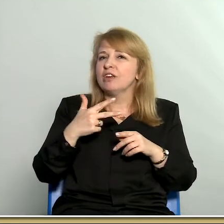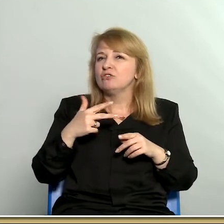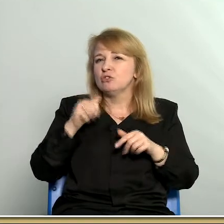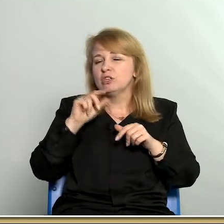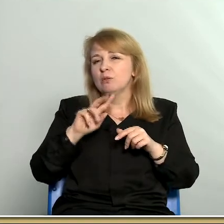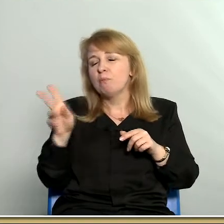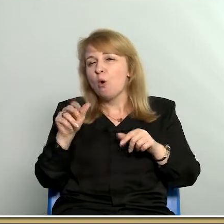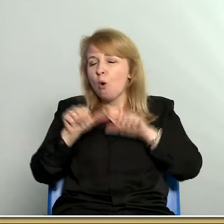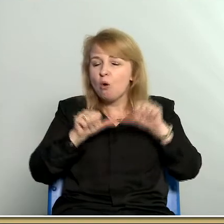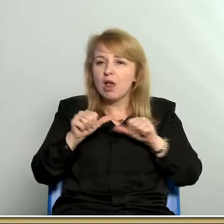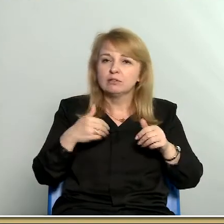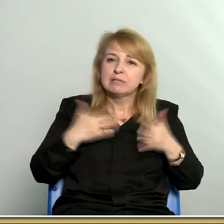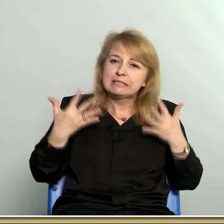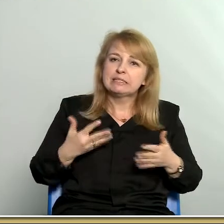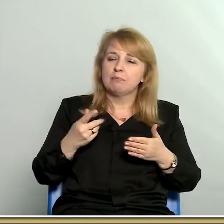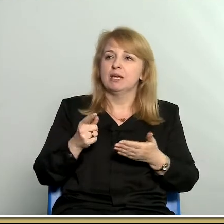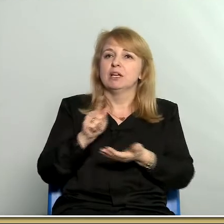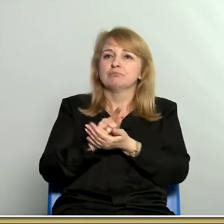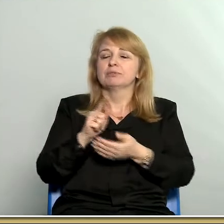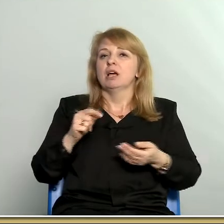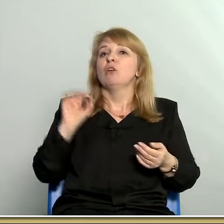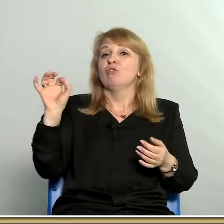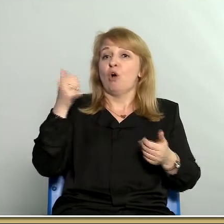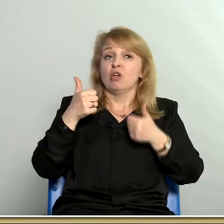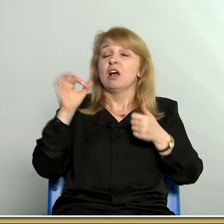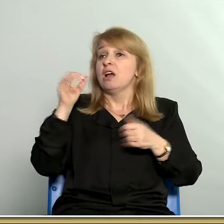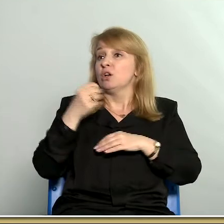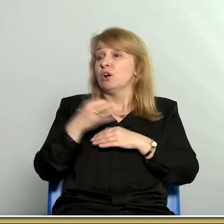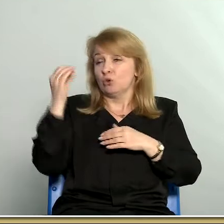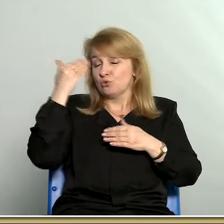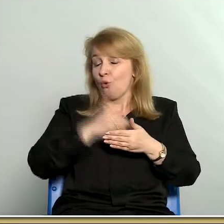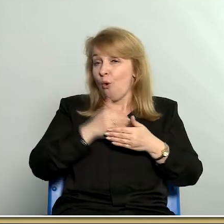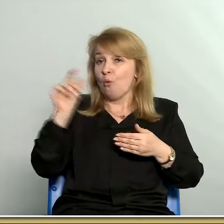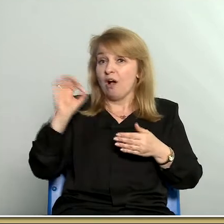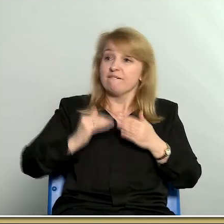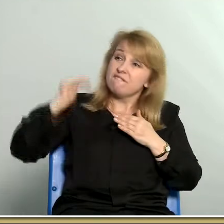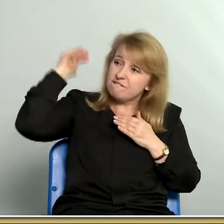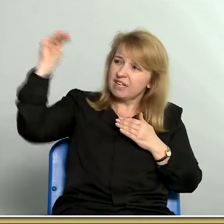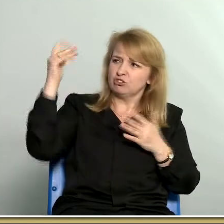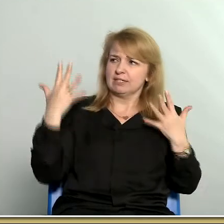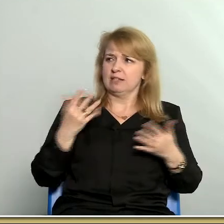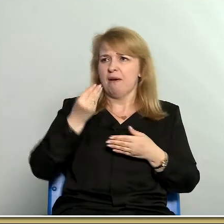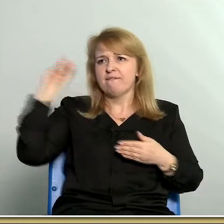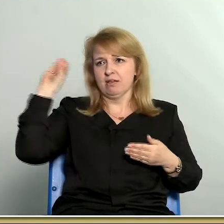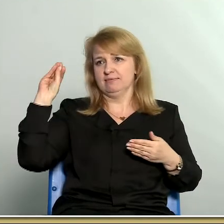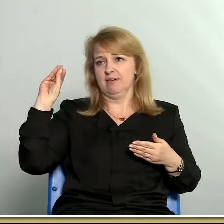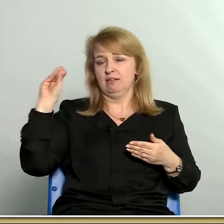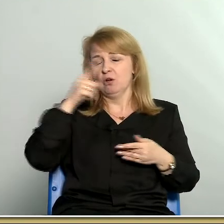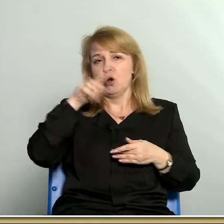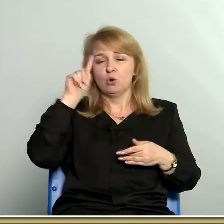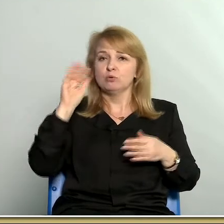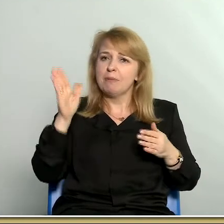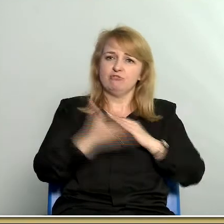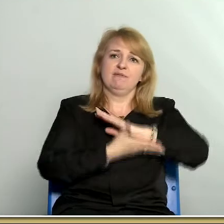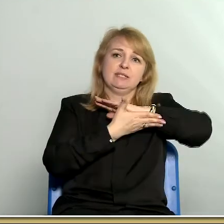osiągnąć wskaźnik 40% osób, które posiadają wykształcenie wyższe i będziemy do tego zmierzać. Wspieranie